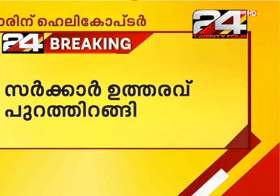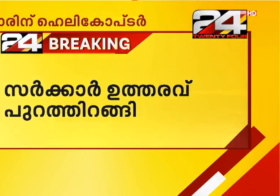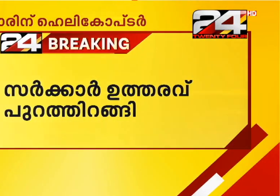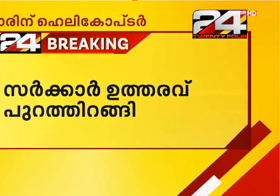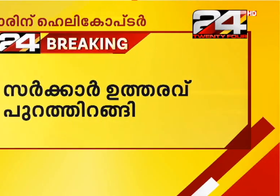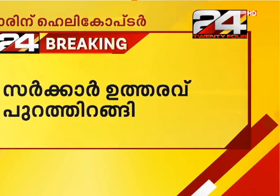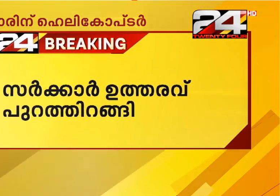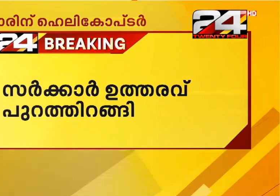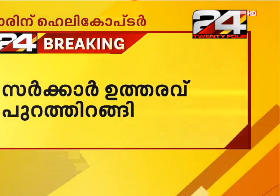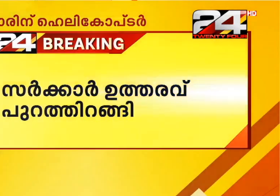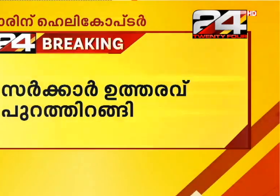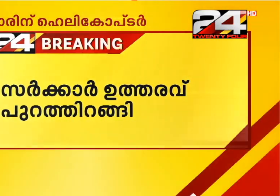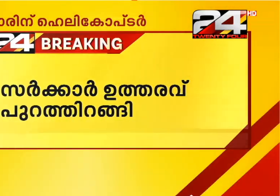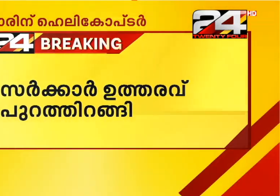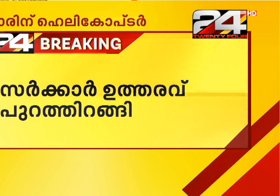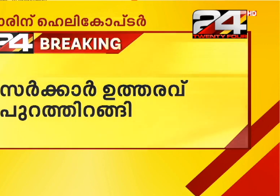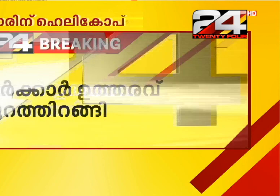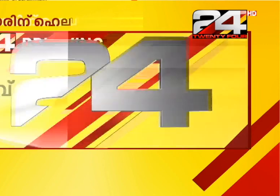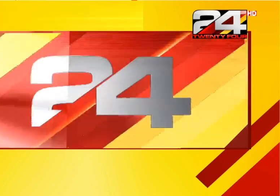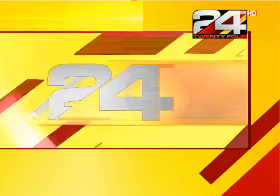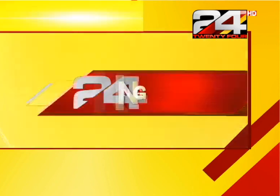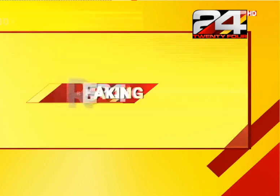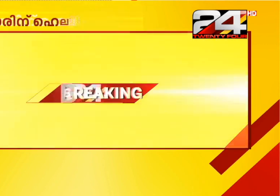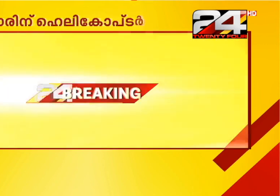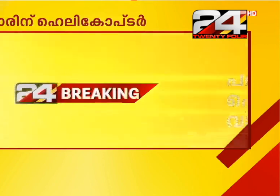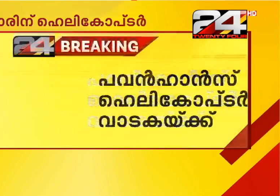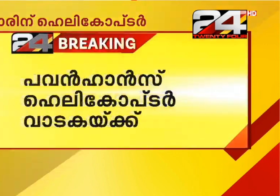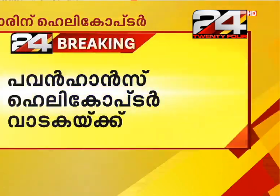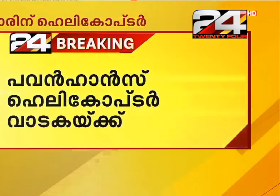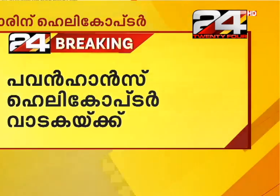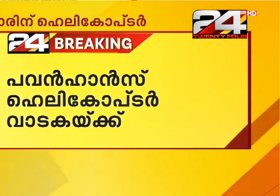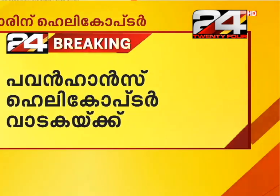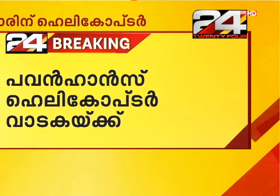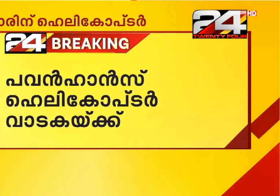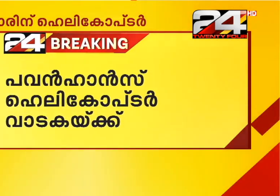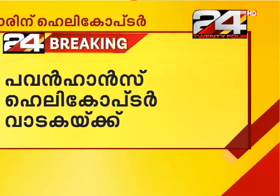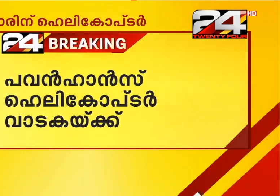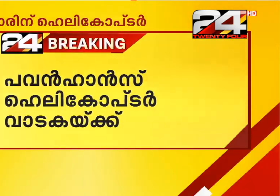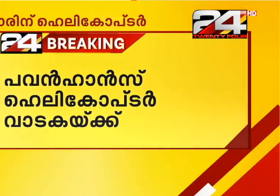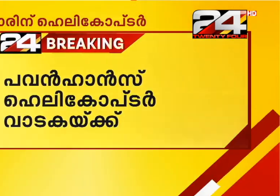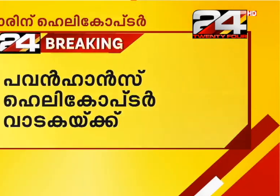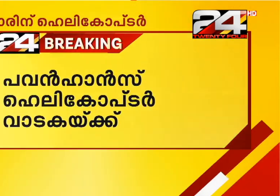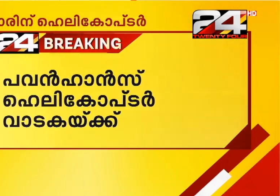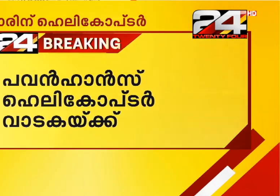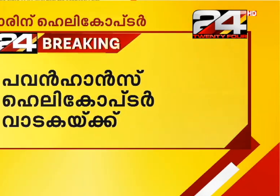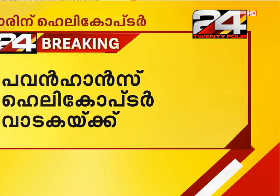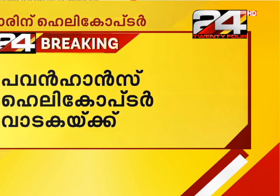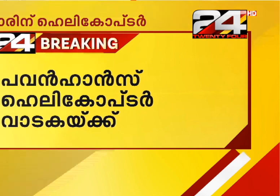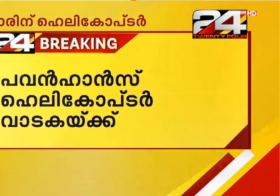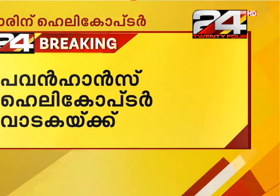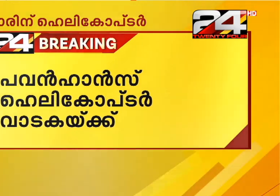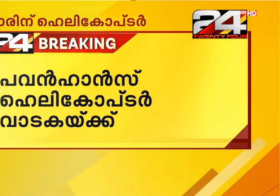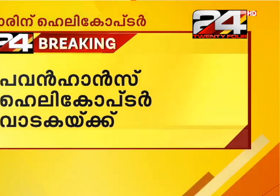ഡോഫിൻ എൻ എന്ന ഹെലികോപ്റ്ററാണ് പവൻ ഹാൻസിൽ നിന്നും എടുക്കുന്നത്. 11 സീറ്റും ഇരട്ട എഞ്ചിനും രക്ഷാപ്രവർത്തനങ്ങൾക്കുള്ള ഉപകരണങ്ങളും